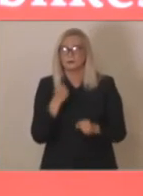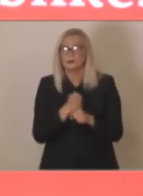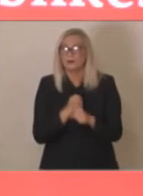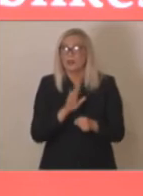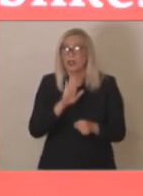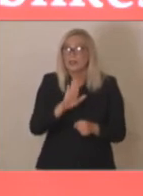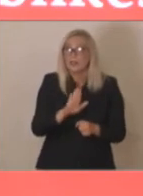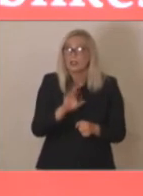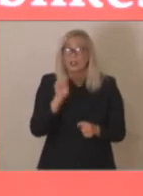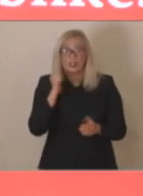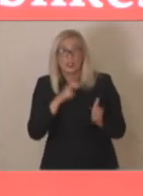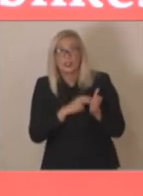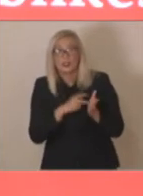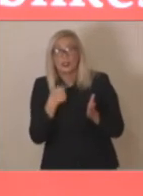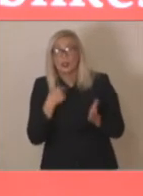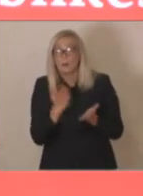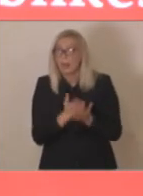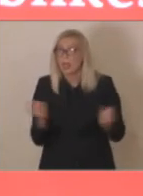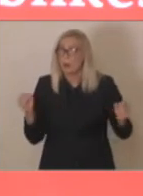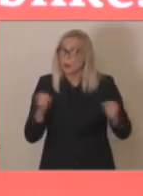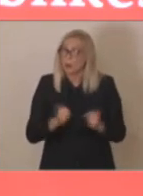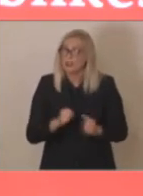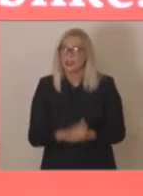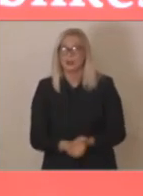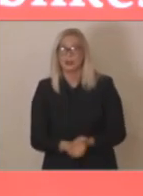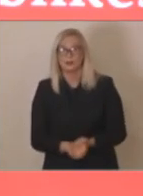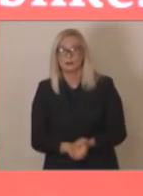вашиот енергетски систем многу посигурен и